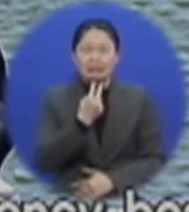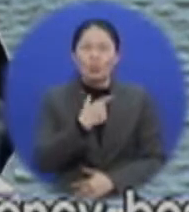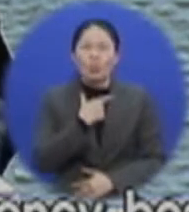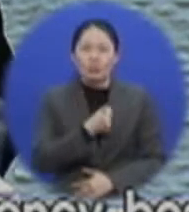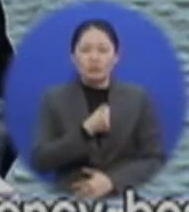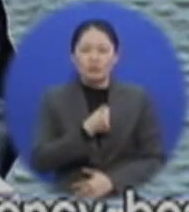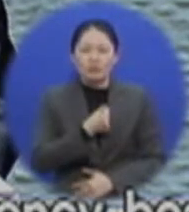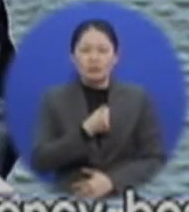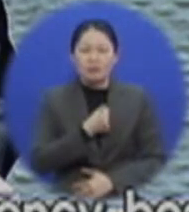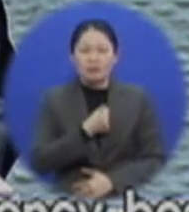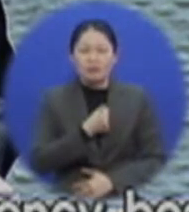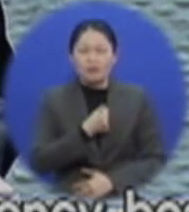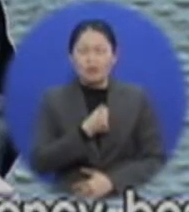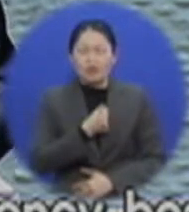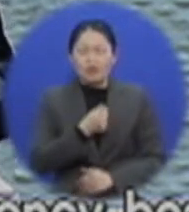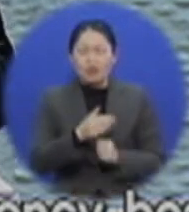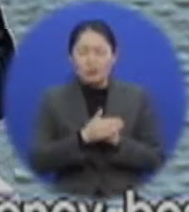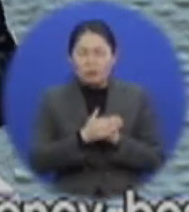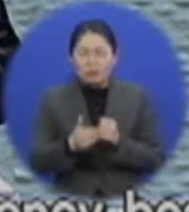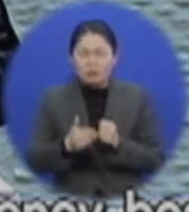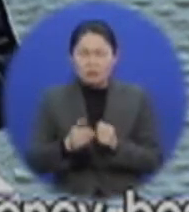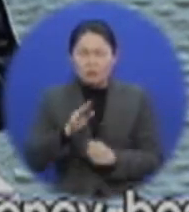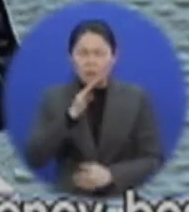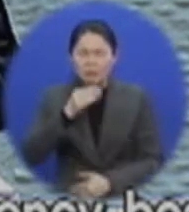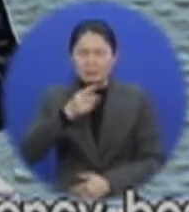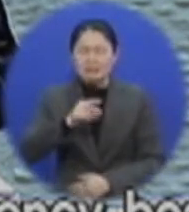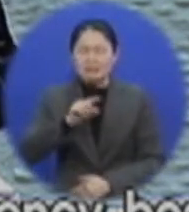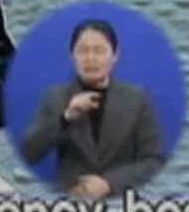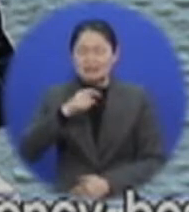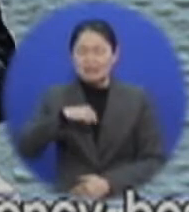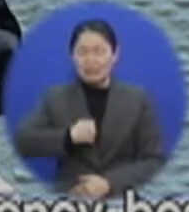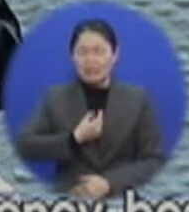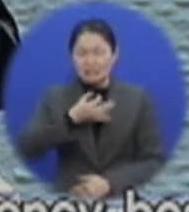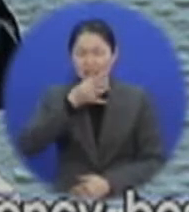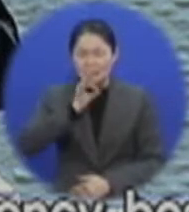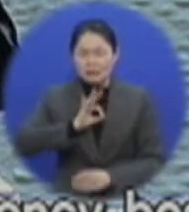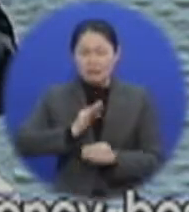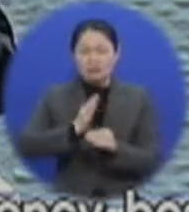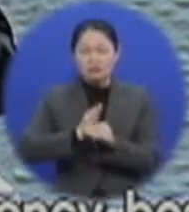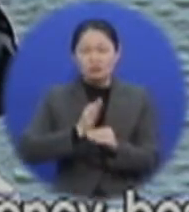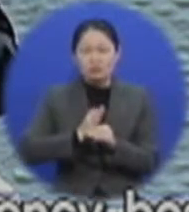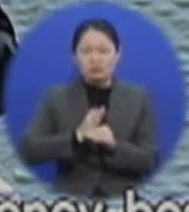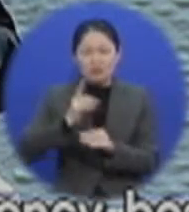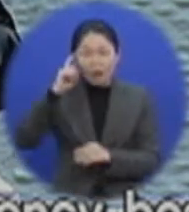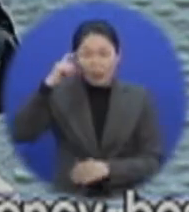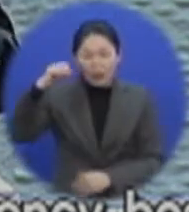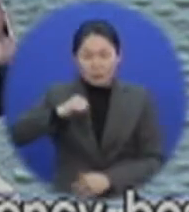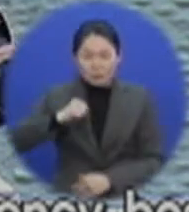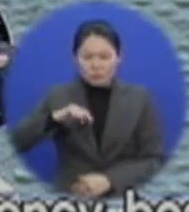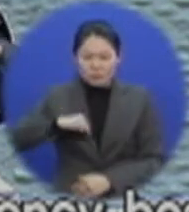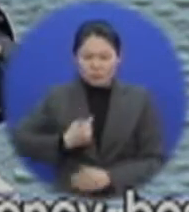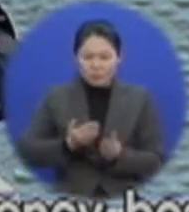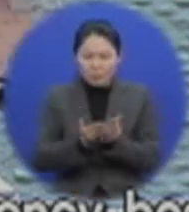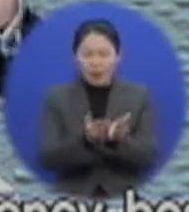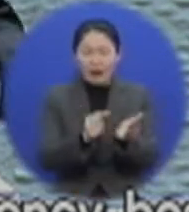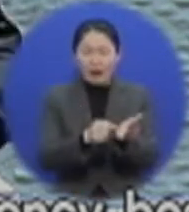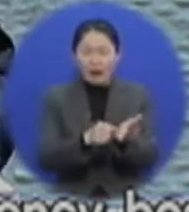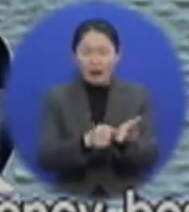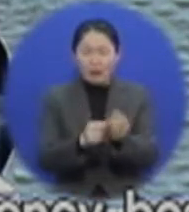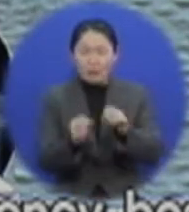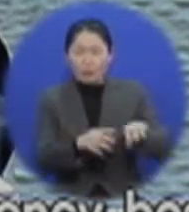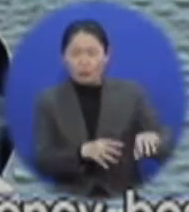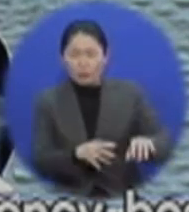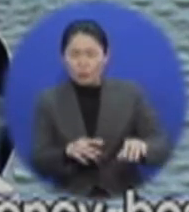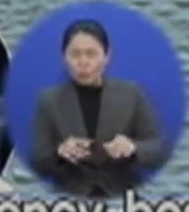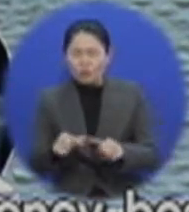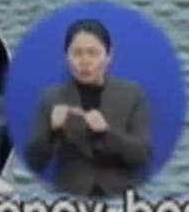자기들 만이라도 살려고 아주 이 적인 생각으로 그 배를 버리고 자기들만 구명정 을 타고 도망가려고